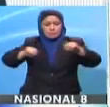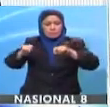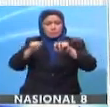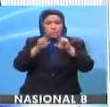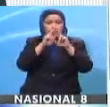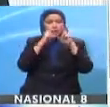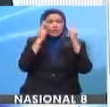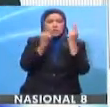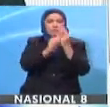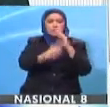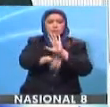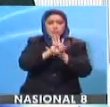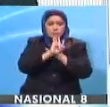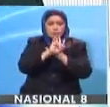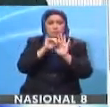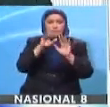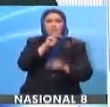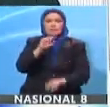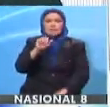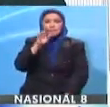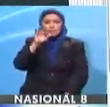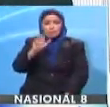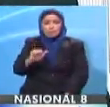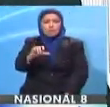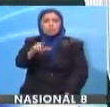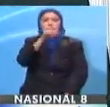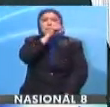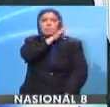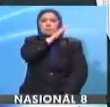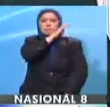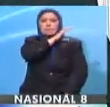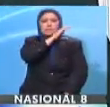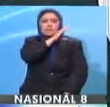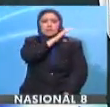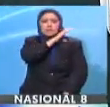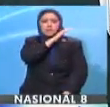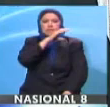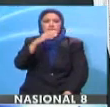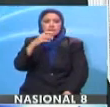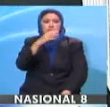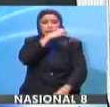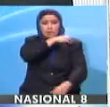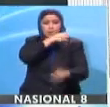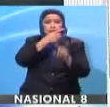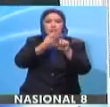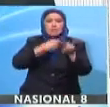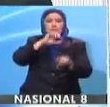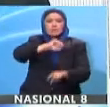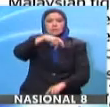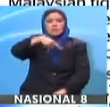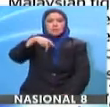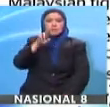integriti Mara yang dipengerusikan oleh pegawai daripada